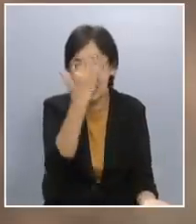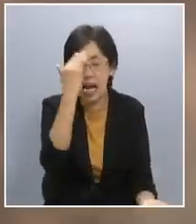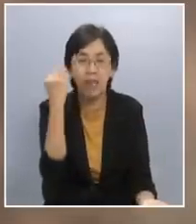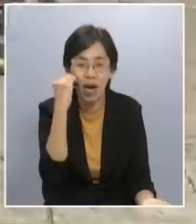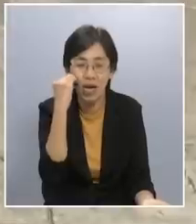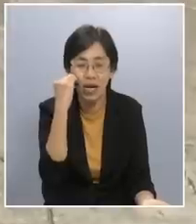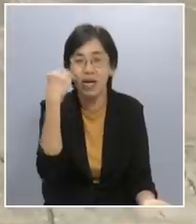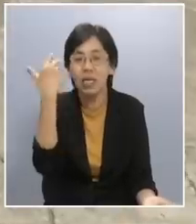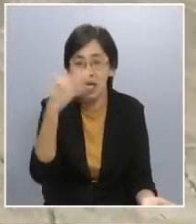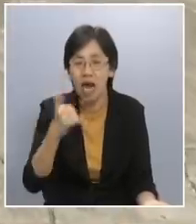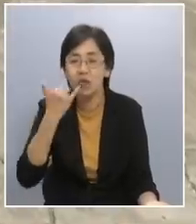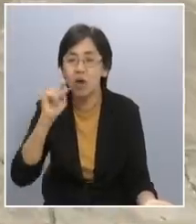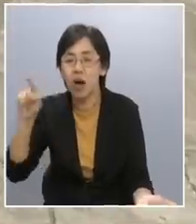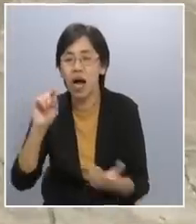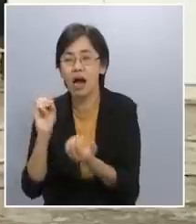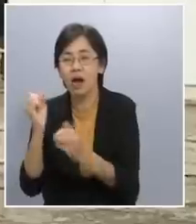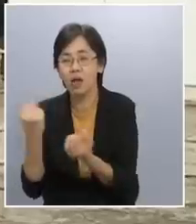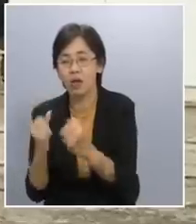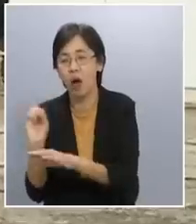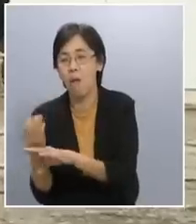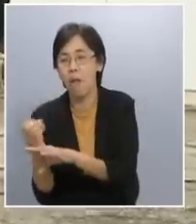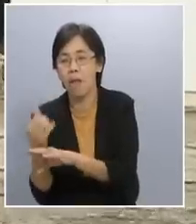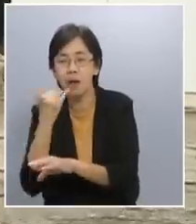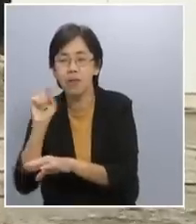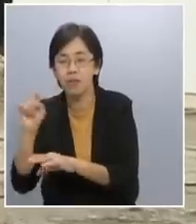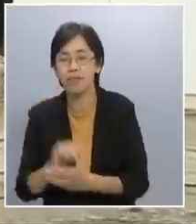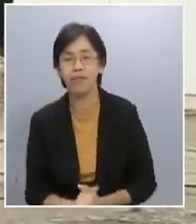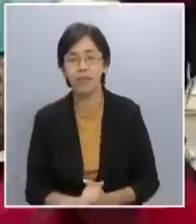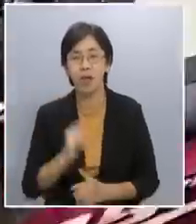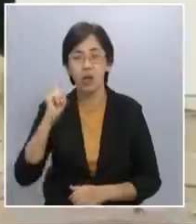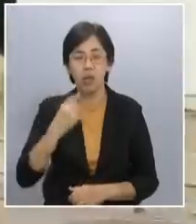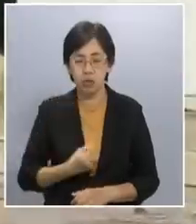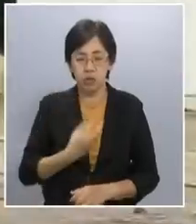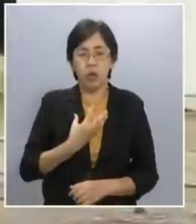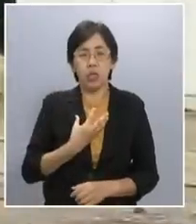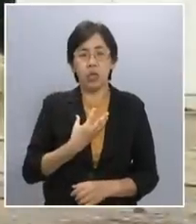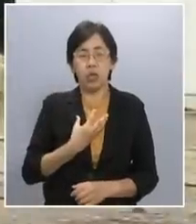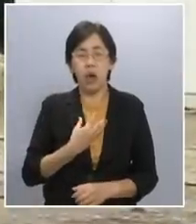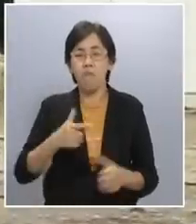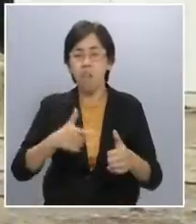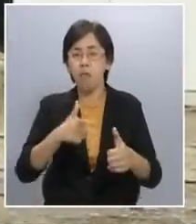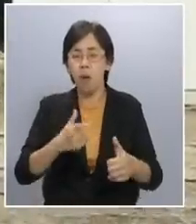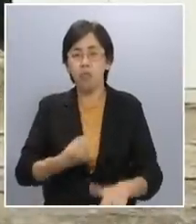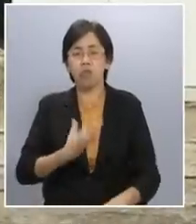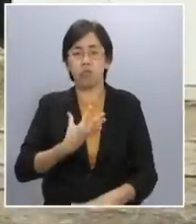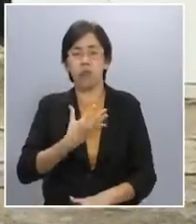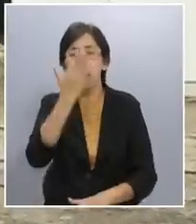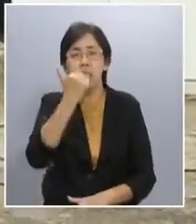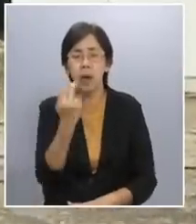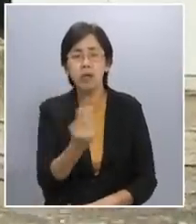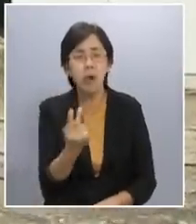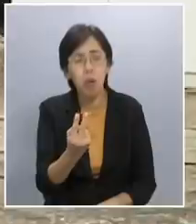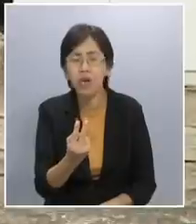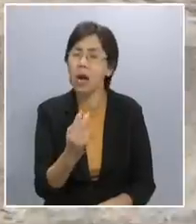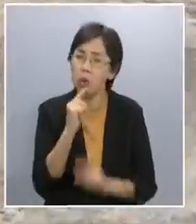ลังจากนั้นโทรแจ้งกู้ภัยนางสำรองบอกว่าตกใจมากกับเหตุการณ์ที่เกิดขึ้นเพราะว่าที่ผ่านมาทั้งคู่เป็นคนอัธ